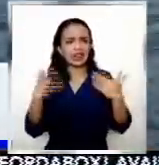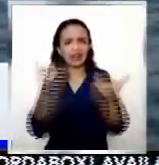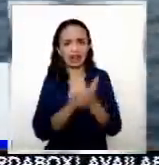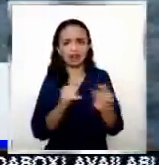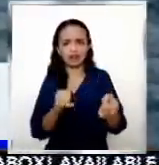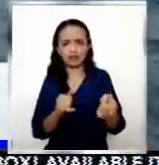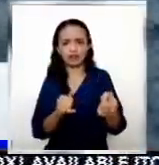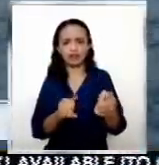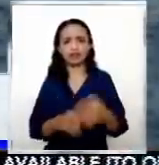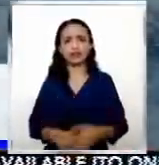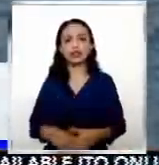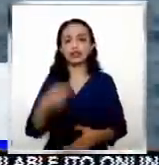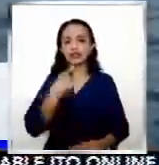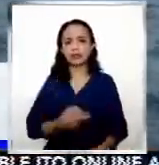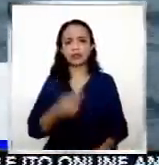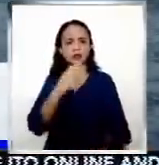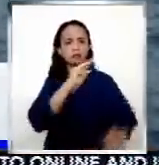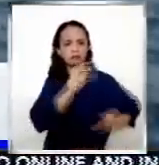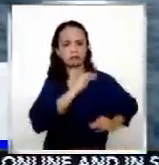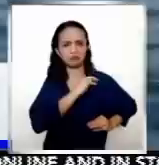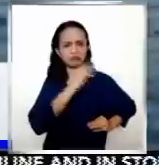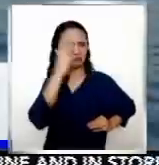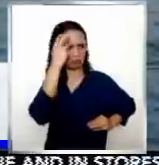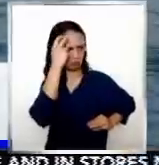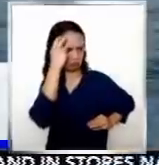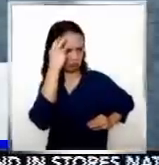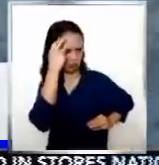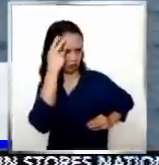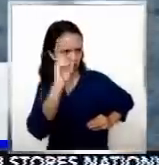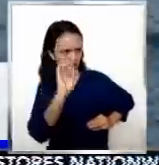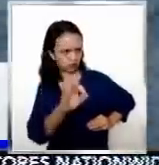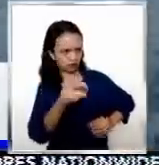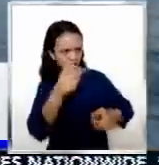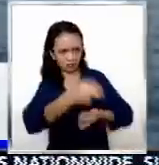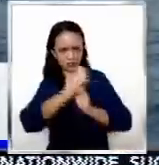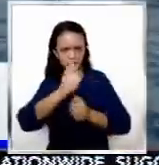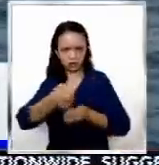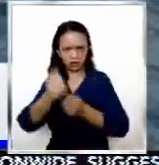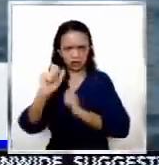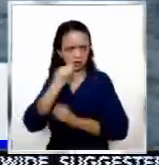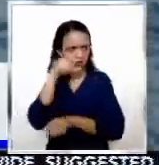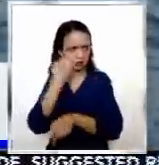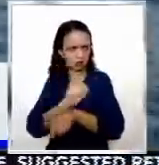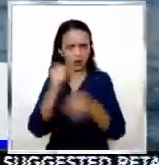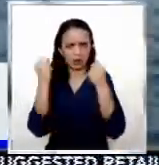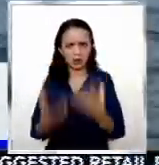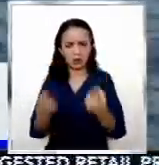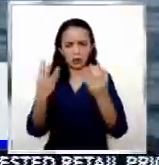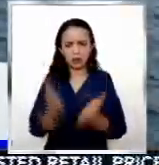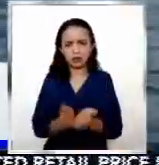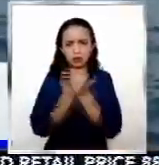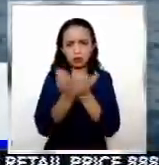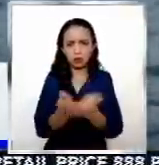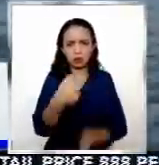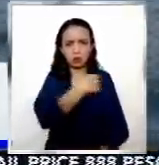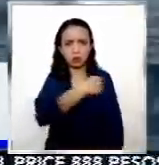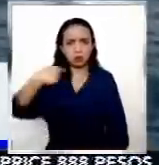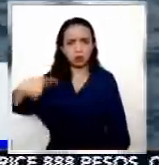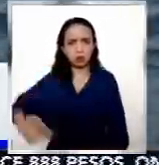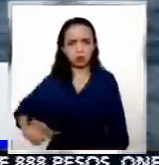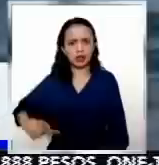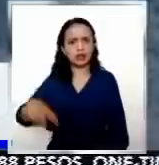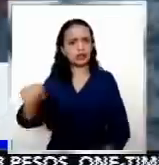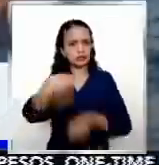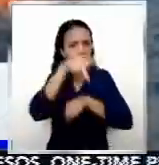ang militar kung pangingisda lang at hindi occupation ang ginagawa ng daan-daang Chinese fishing boat sa EEZ ng Pilipinas.